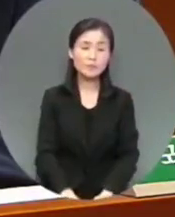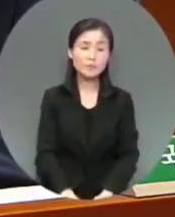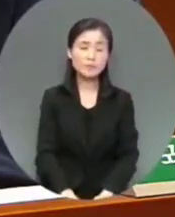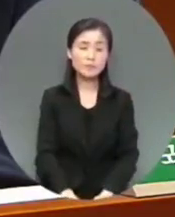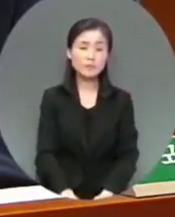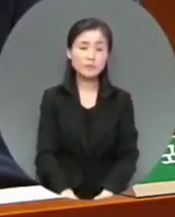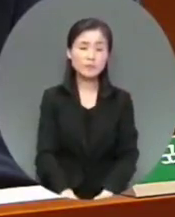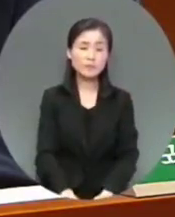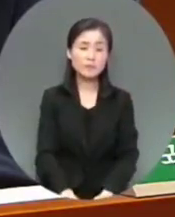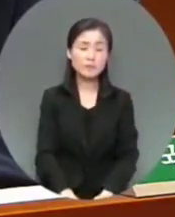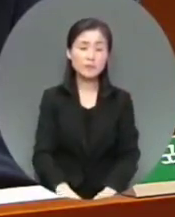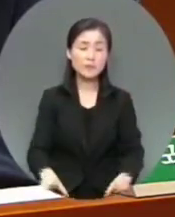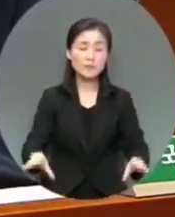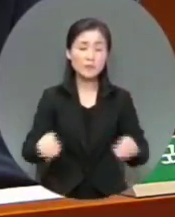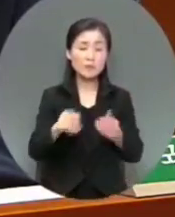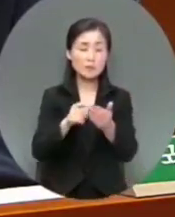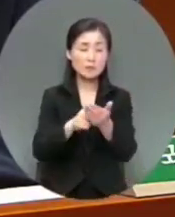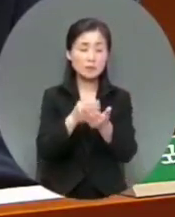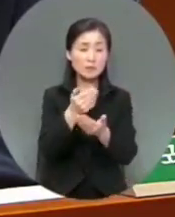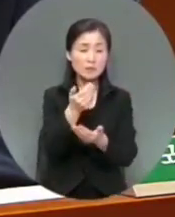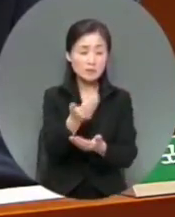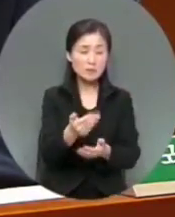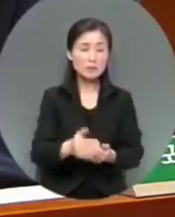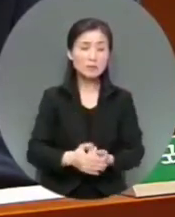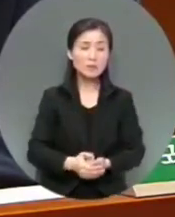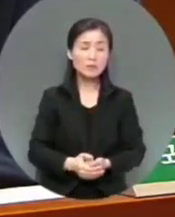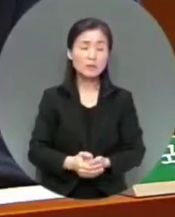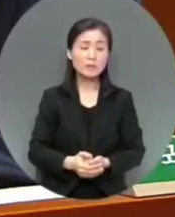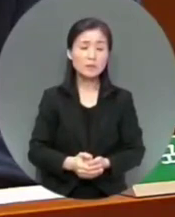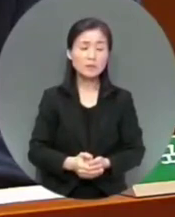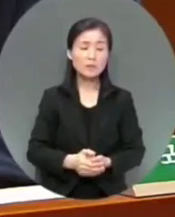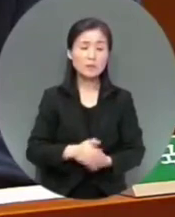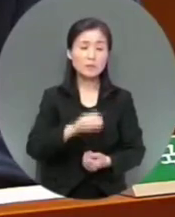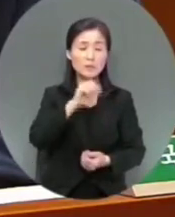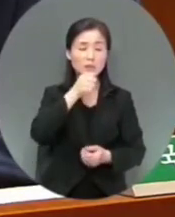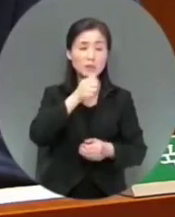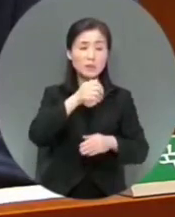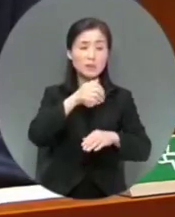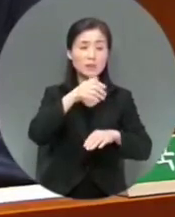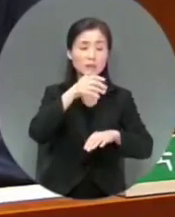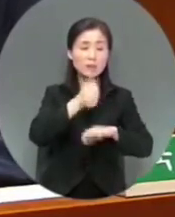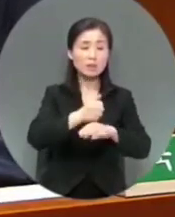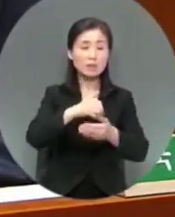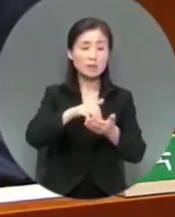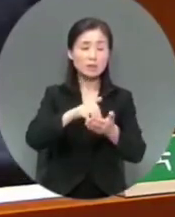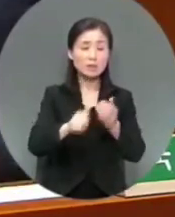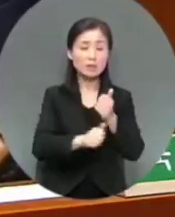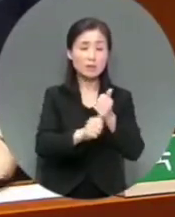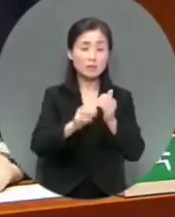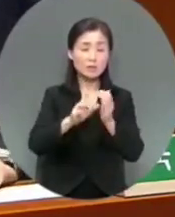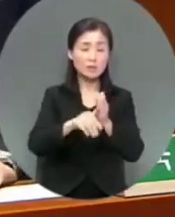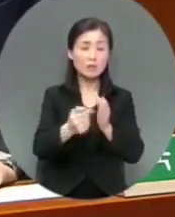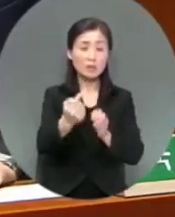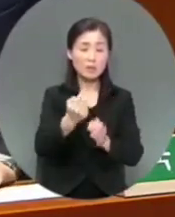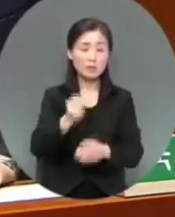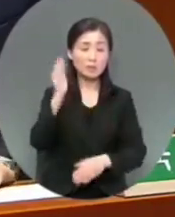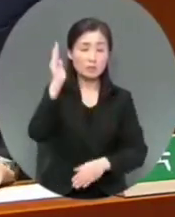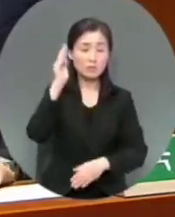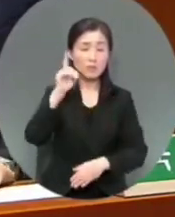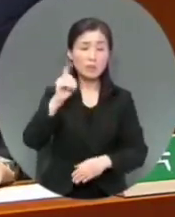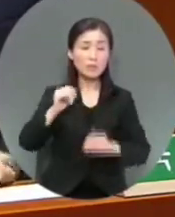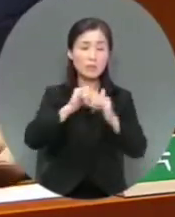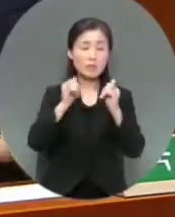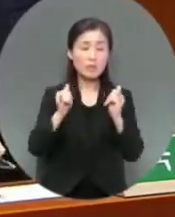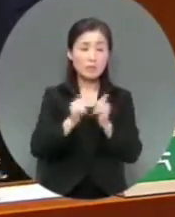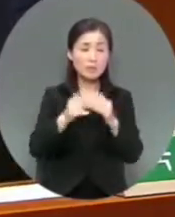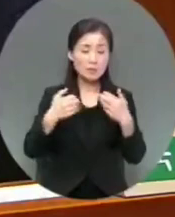그리고 저 총리님이 이제 우리 저 엘게리 때 오셔서 인사 말씀에 사회적 약자에 대한 복지를